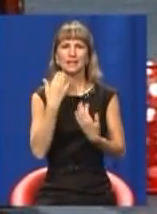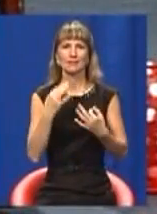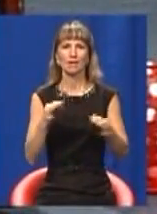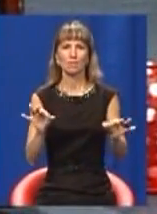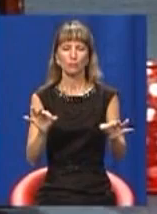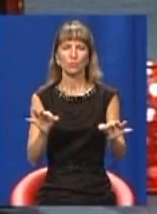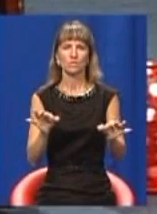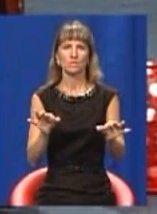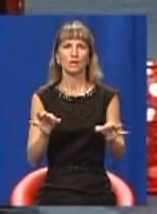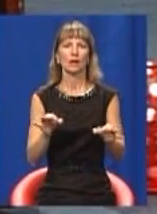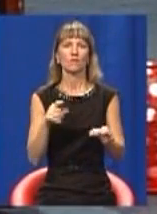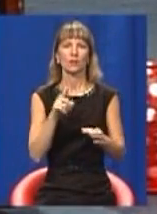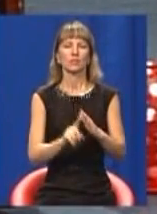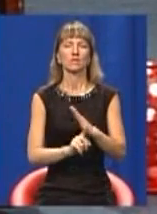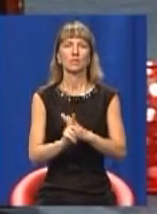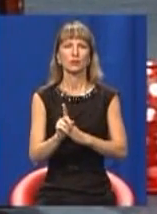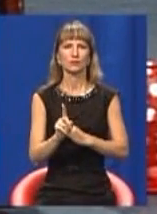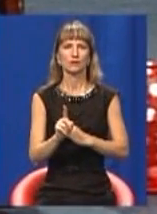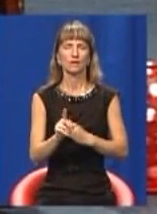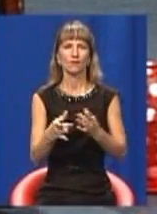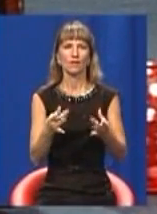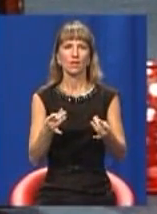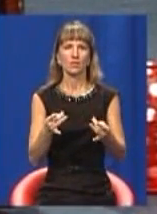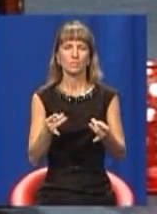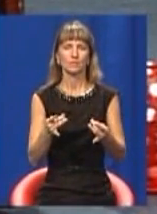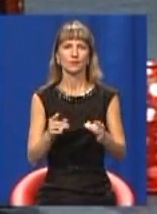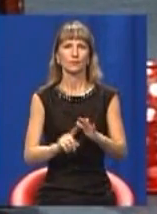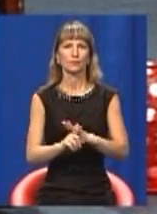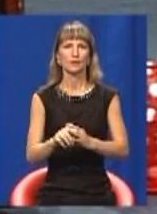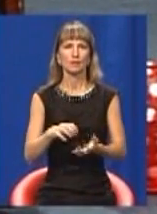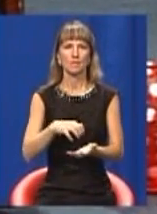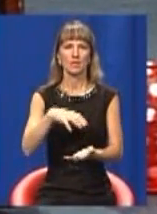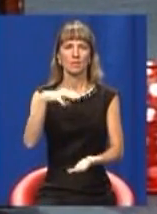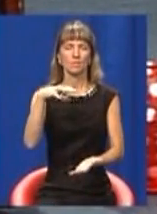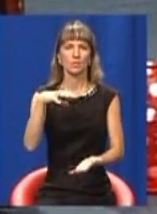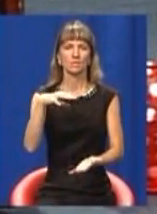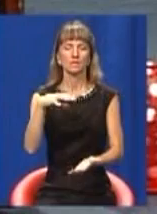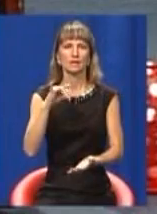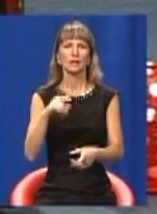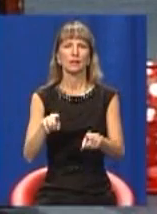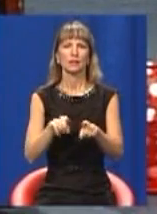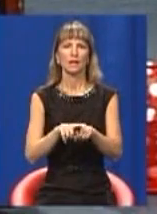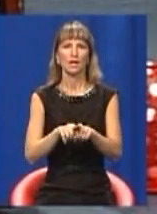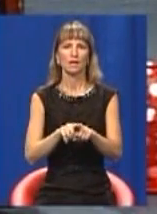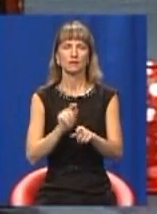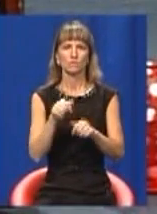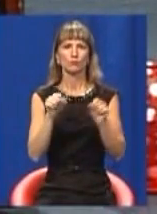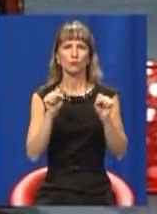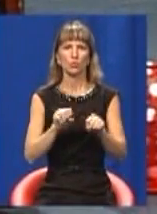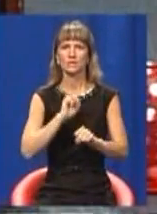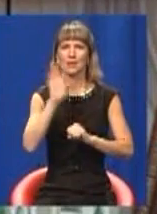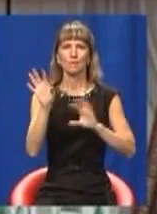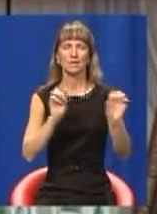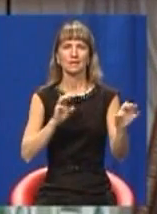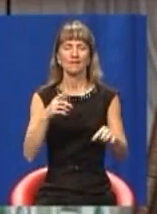да, вільного місця, вона почне от надвишок вологи, просто надвишок води почне підійматися струєю, і така струя може просто забризкати все, що